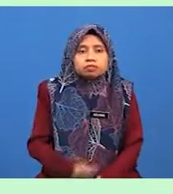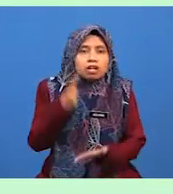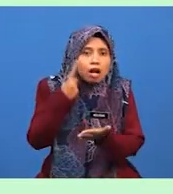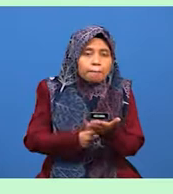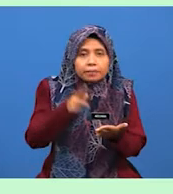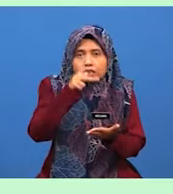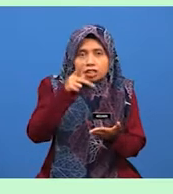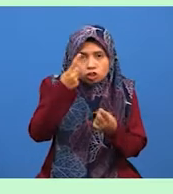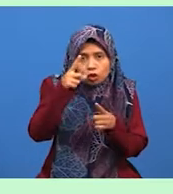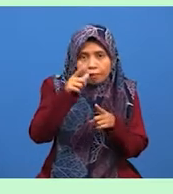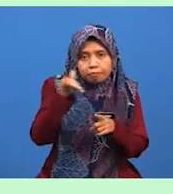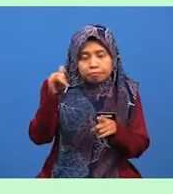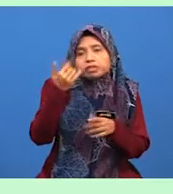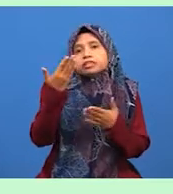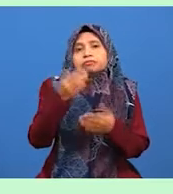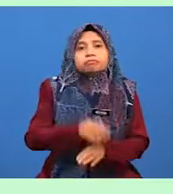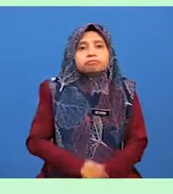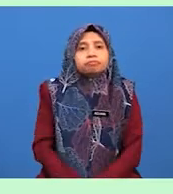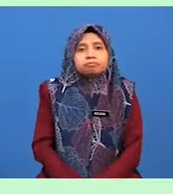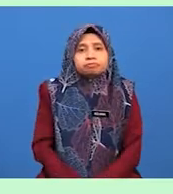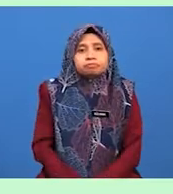Apakah jawapannya?